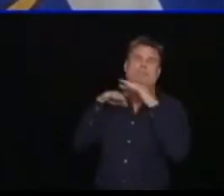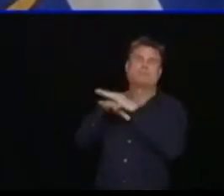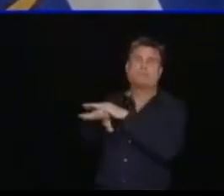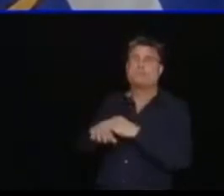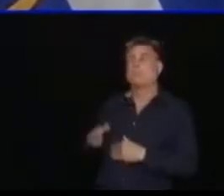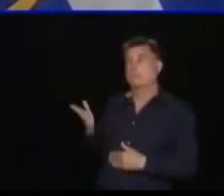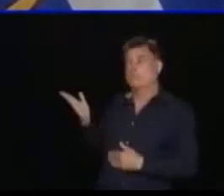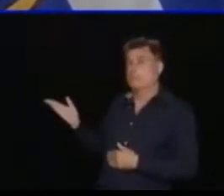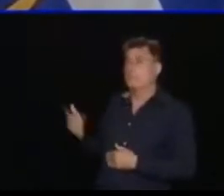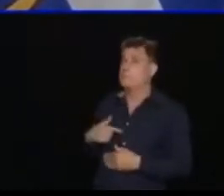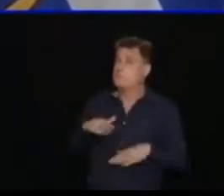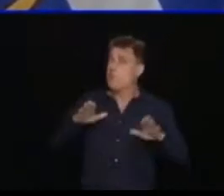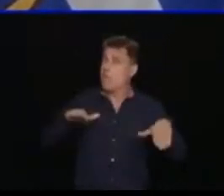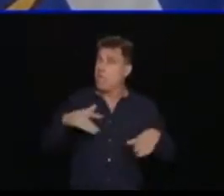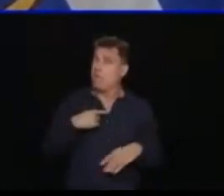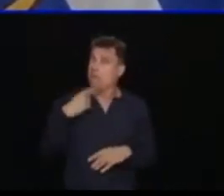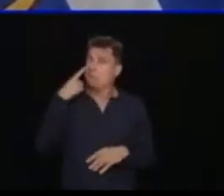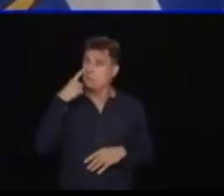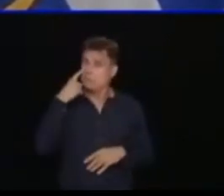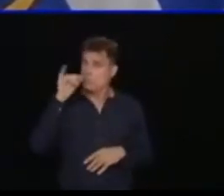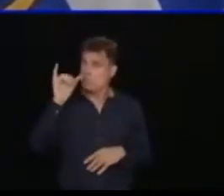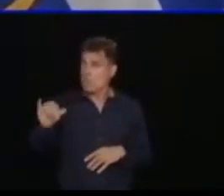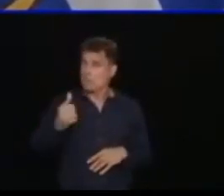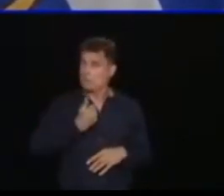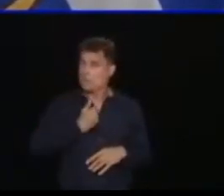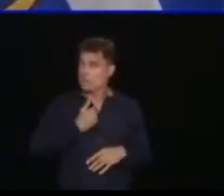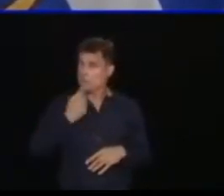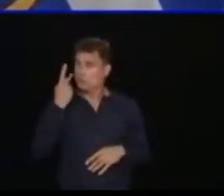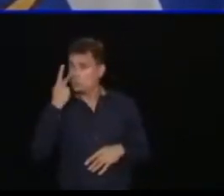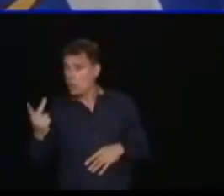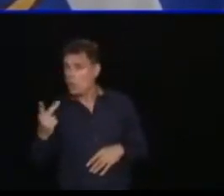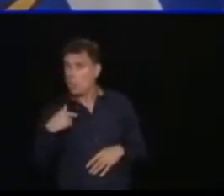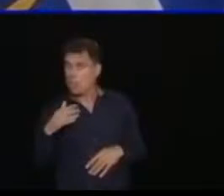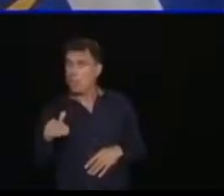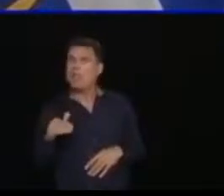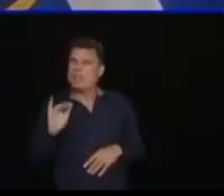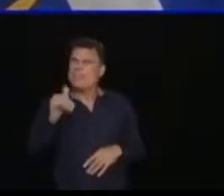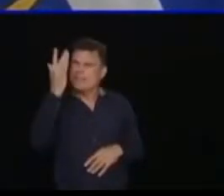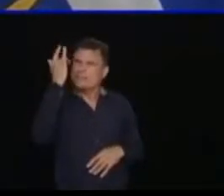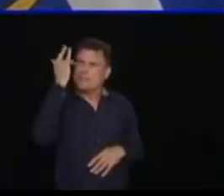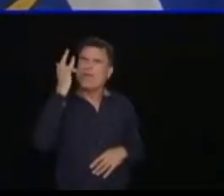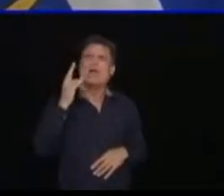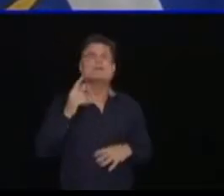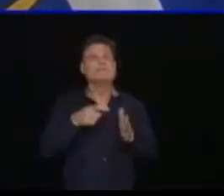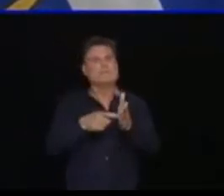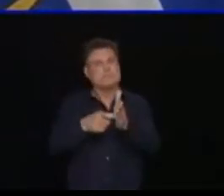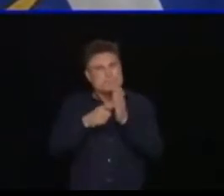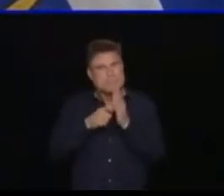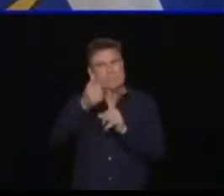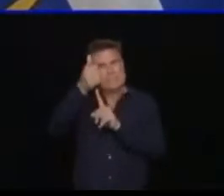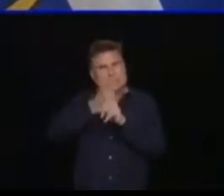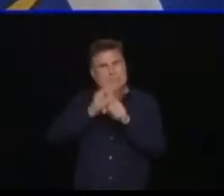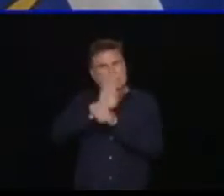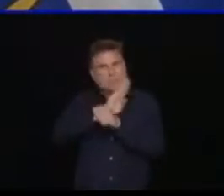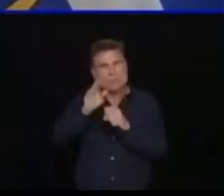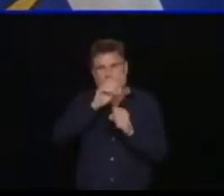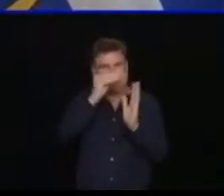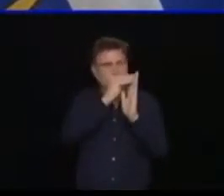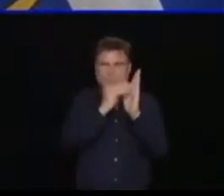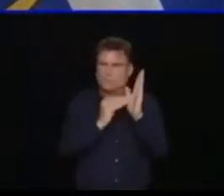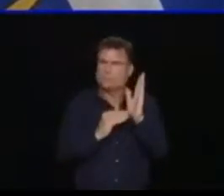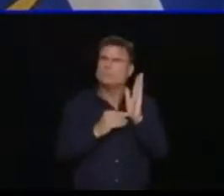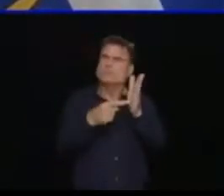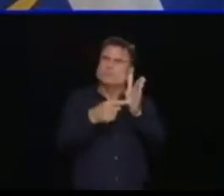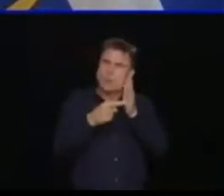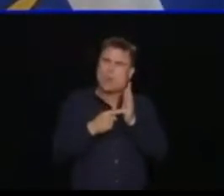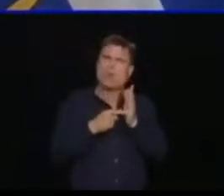reason why we have our COVID safety plans. And employees can call 希望这个职员也可以打电话给我们，或